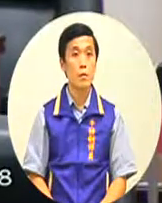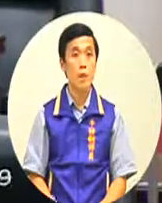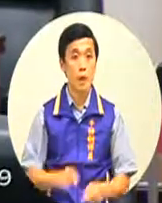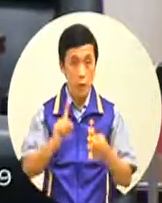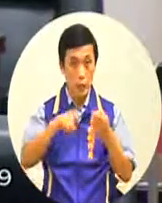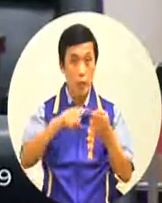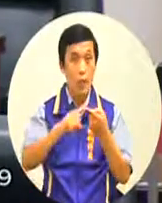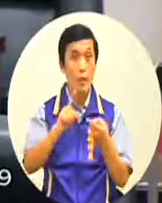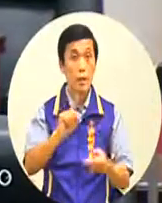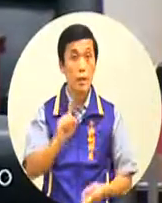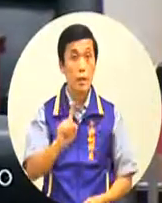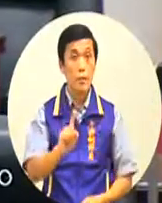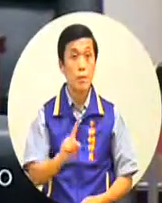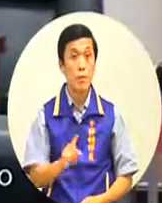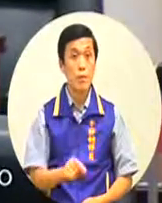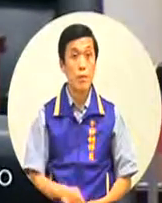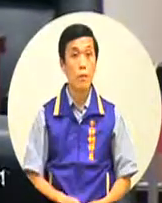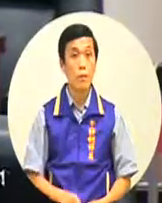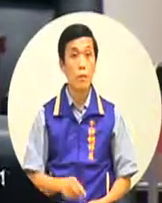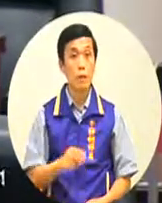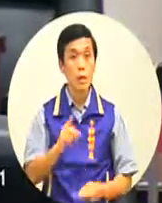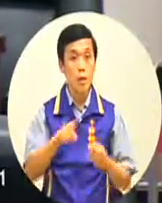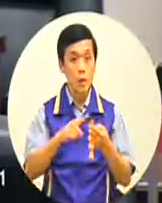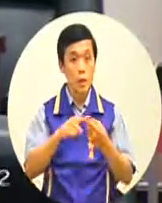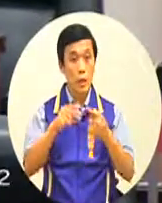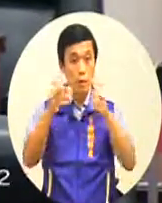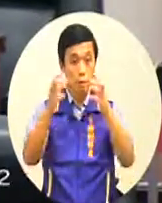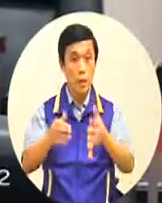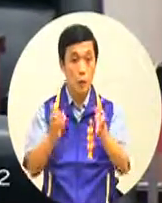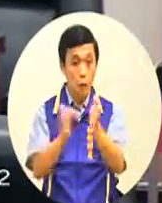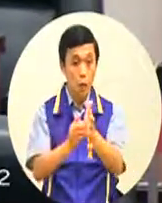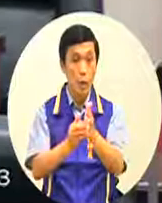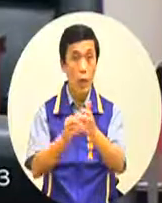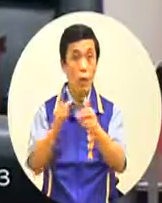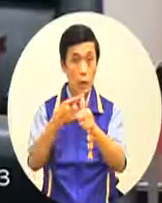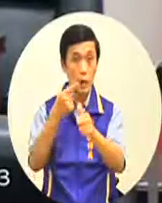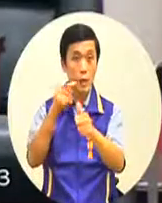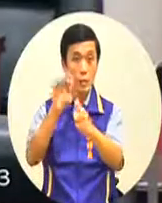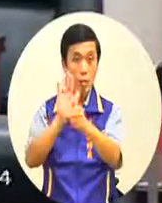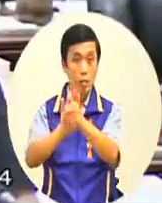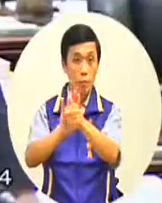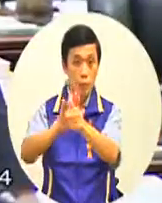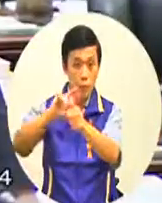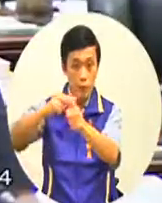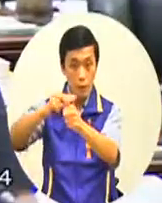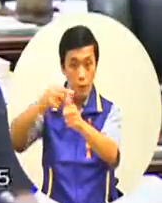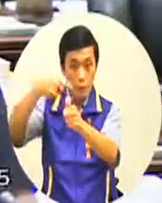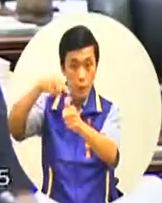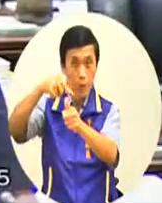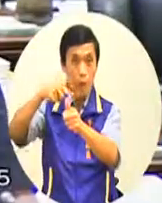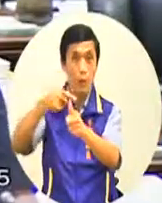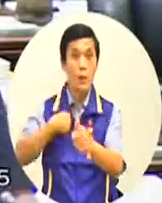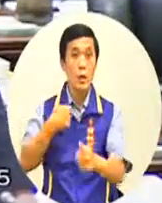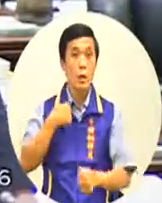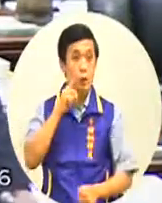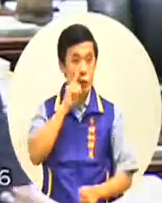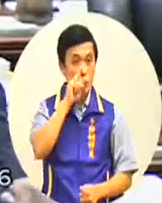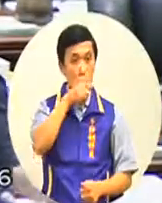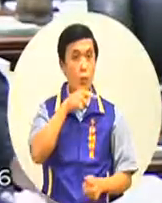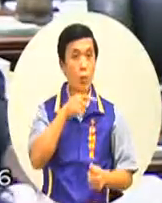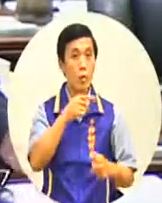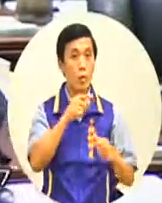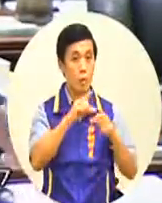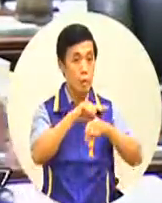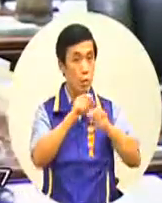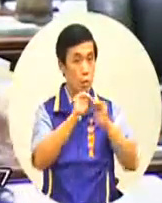先因新设立爱甲先辅导，因较知影嘛。你若讲我旧的长照中心，吼、哦、一